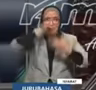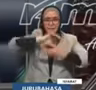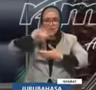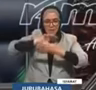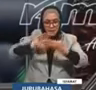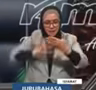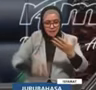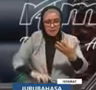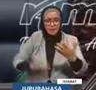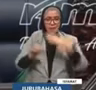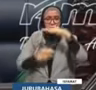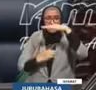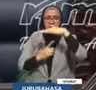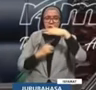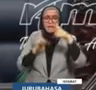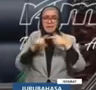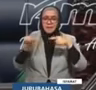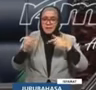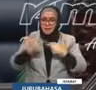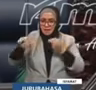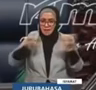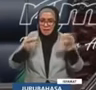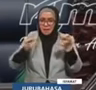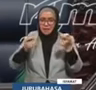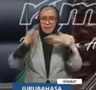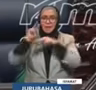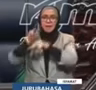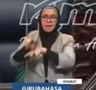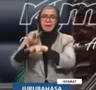menyelaras dan memantau semua pelaksanaan